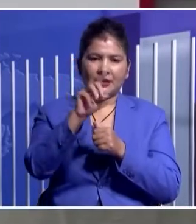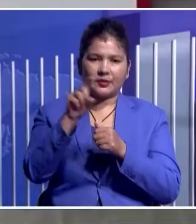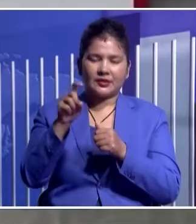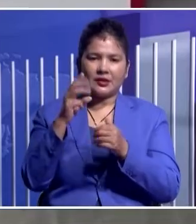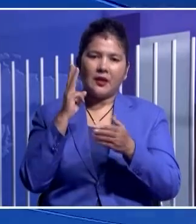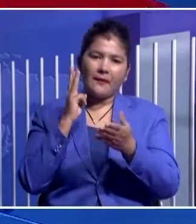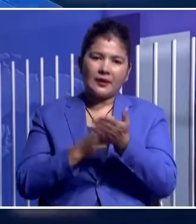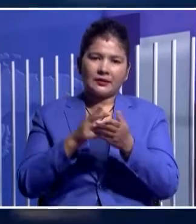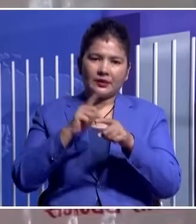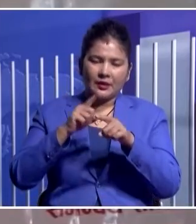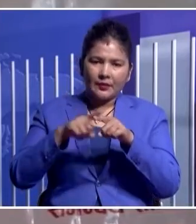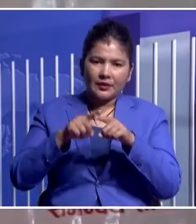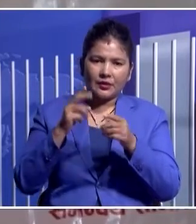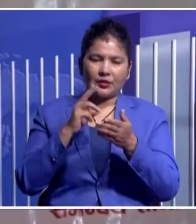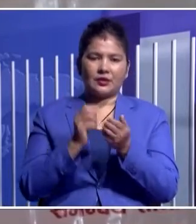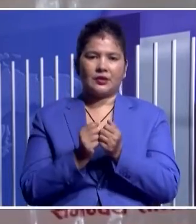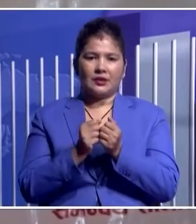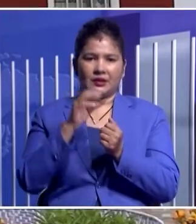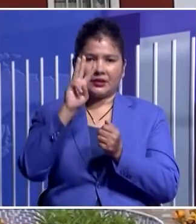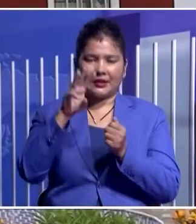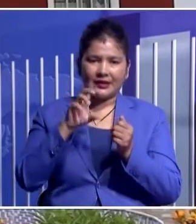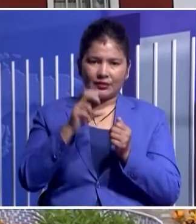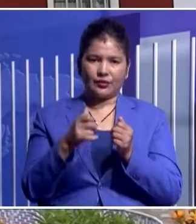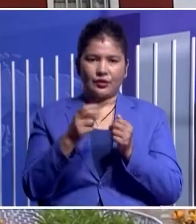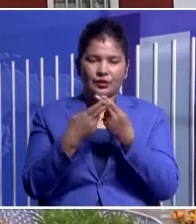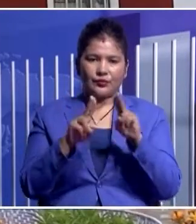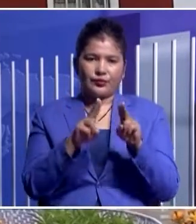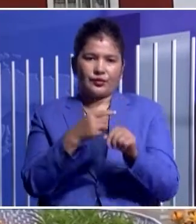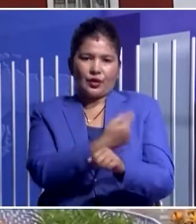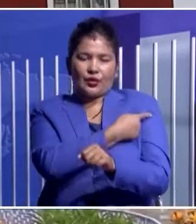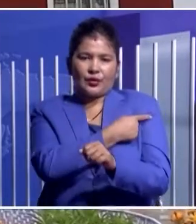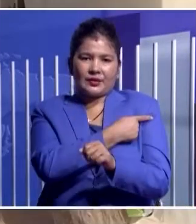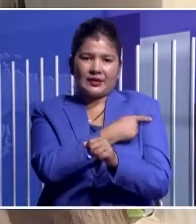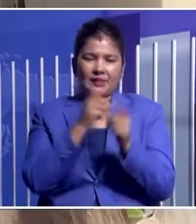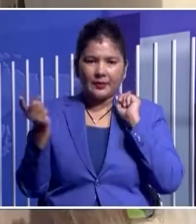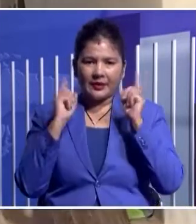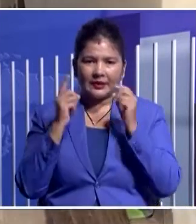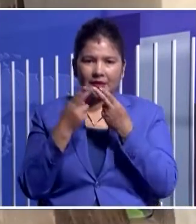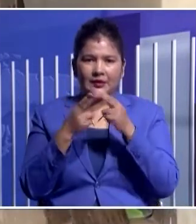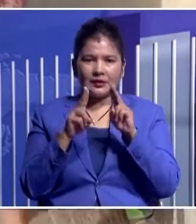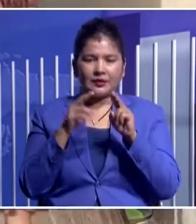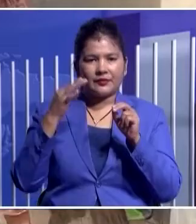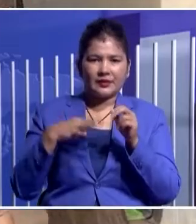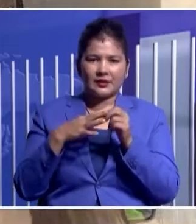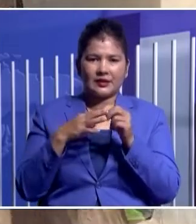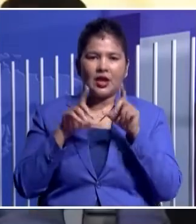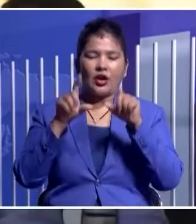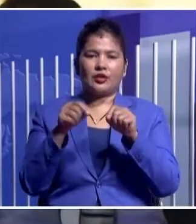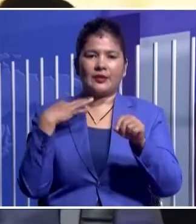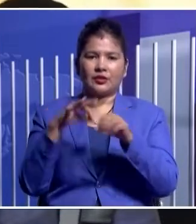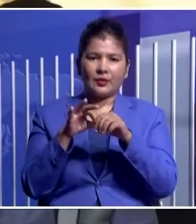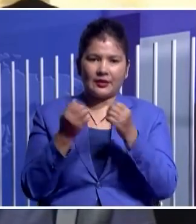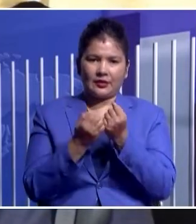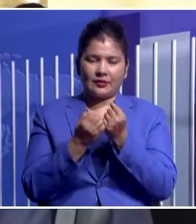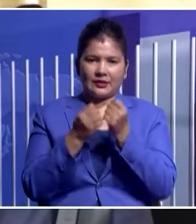खर्च। दाङका 3 स्थानीय तह पूर्ण खोप सुनिश्चित पालिकाको रूपमा सूचीकृत, खोप अभियानमा बालबालिकाहरूलाई अनिवार्य सहभागी